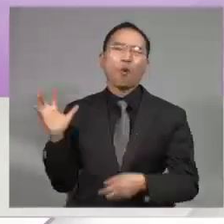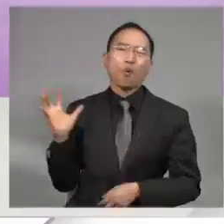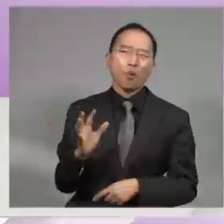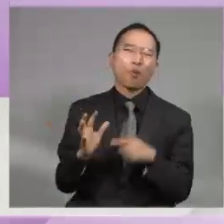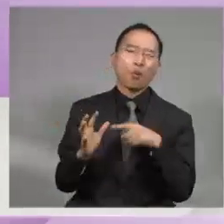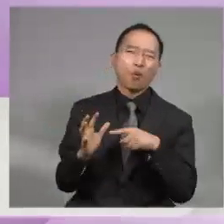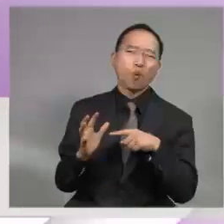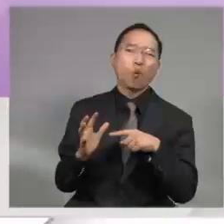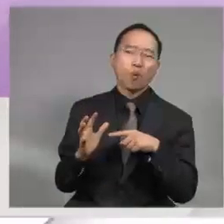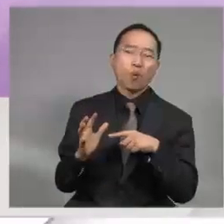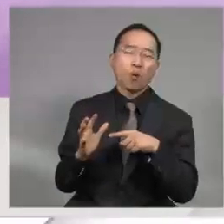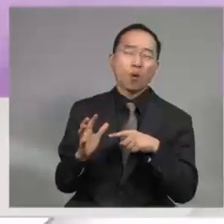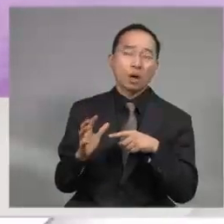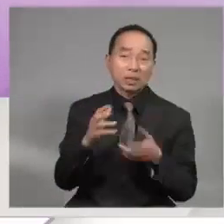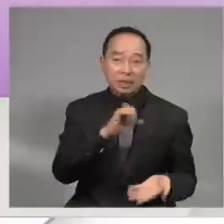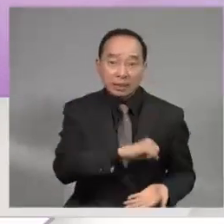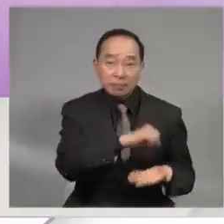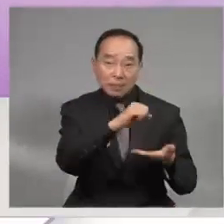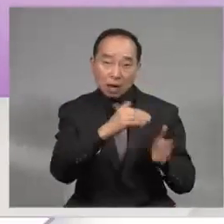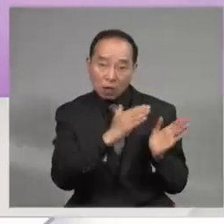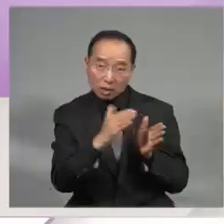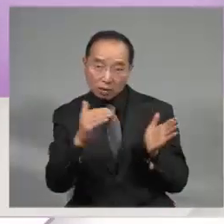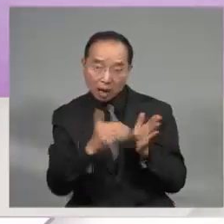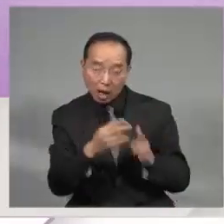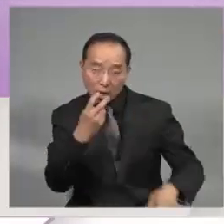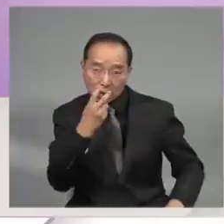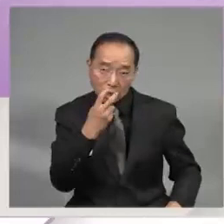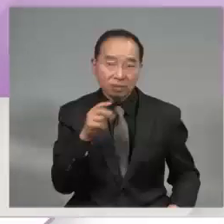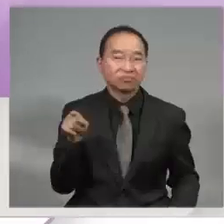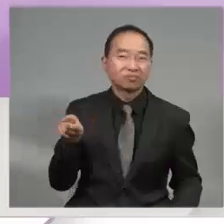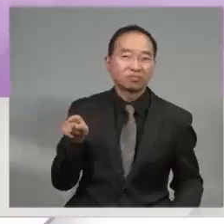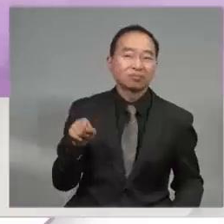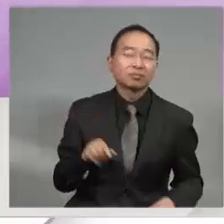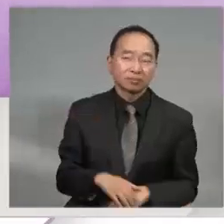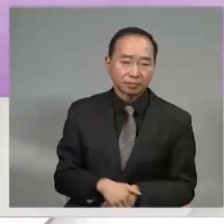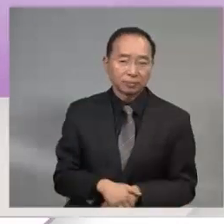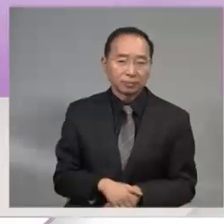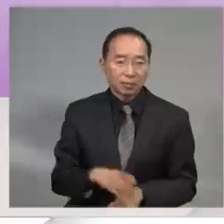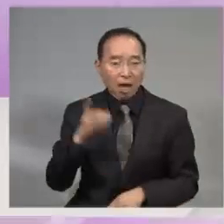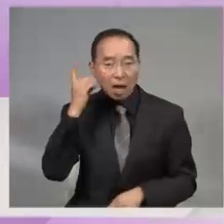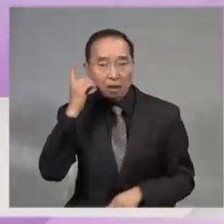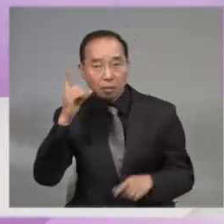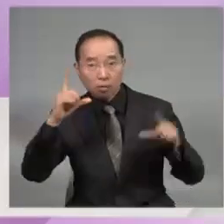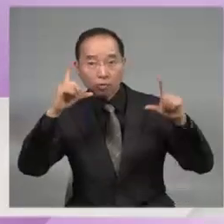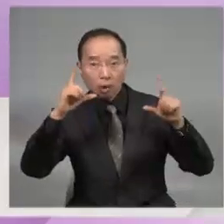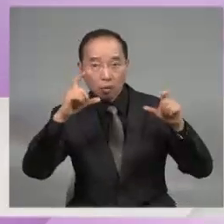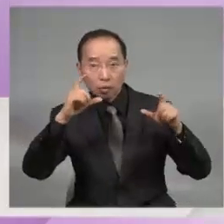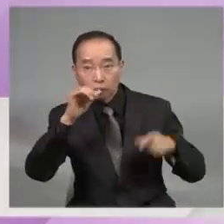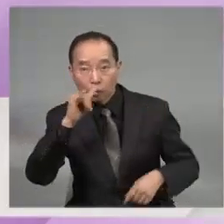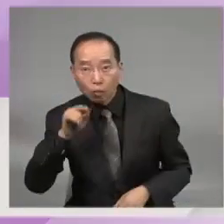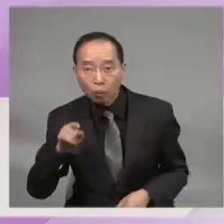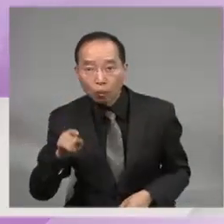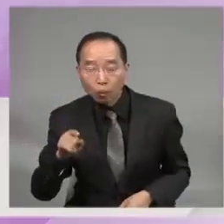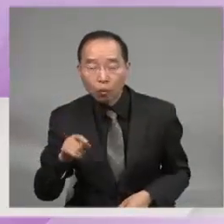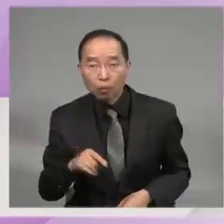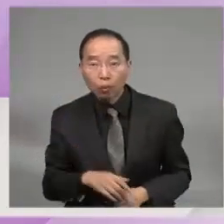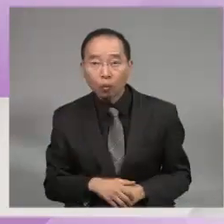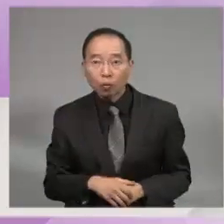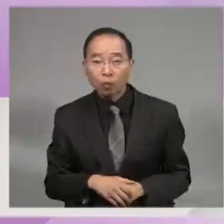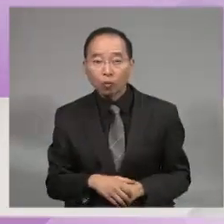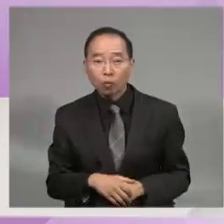때문에 이제 인계하는 과정까지 다 지켜보시게 됩니다. 네, 지금 보니까 뭐 핸드폰으로 이렇게 촬영을 하고 계시는 분들도 있는 것